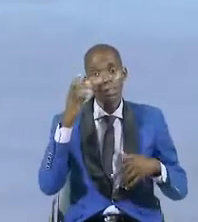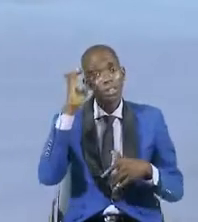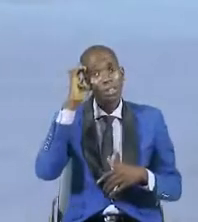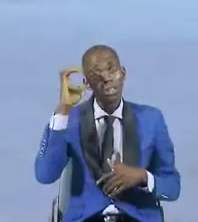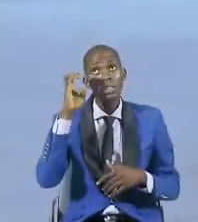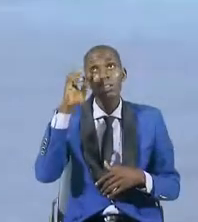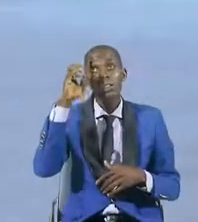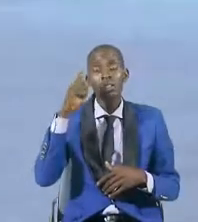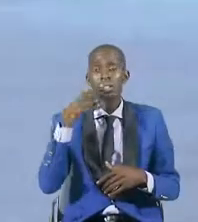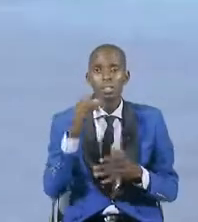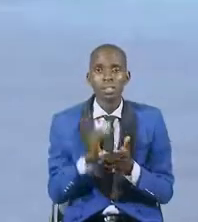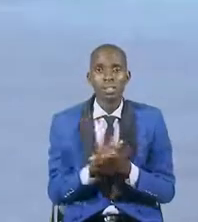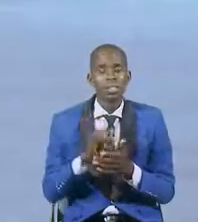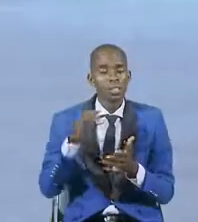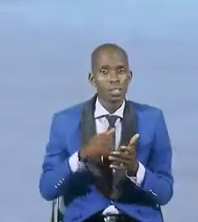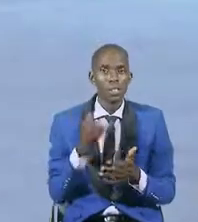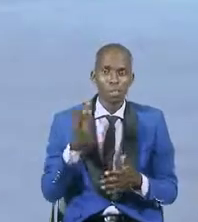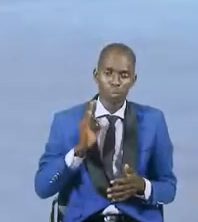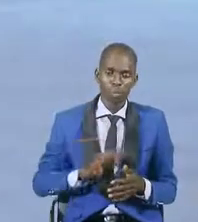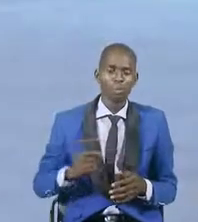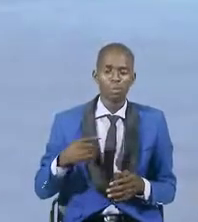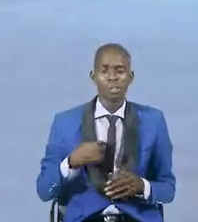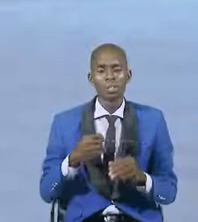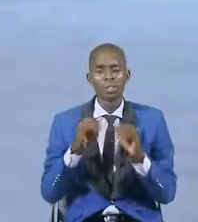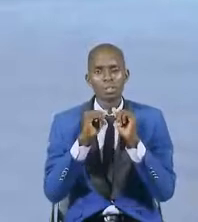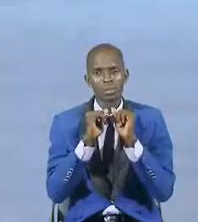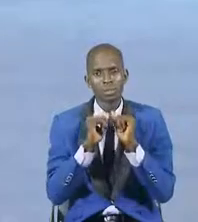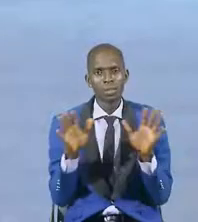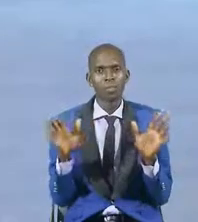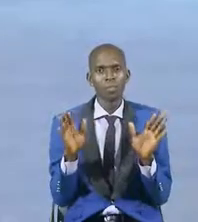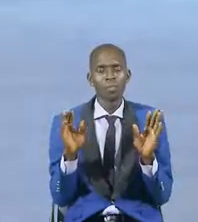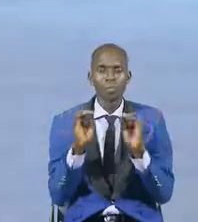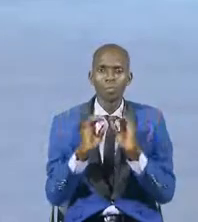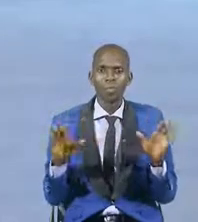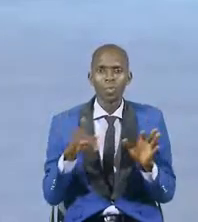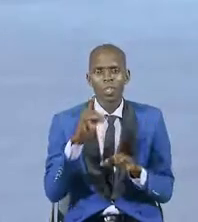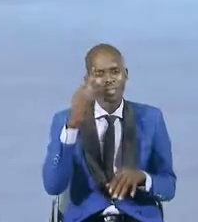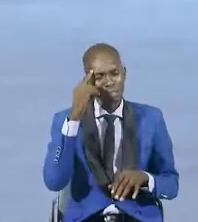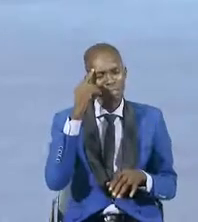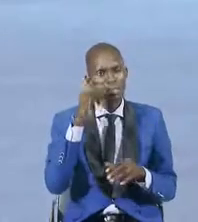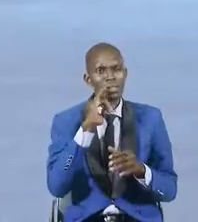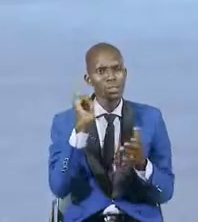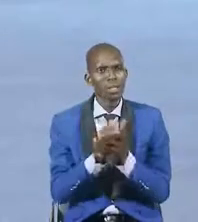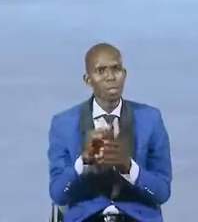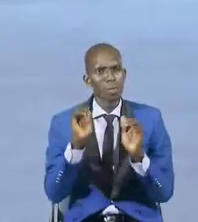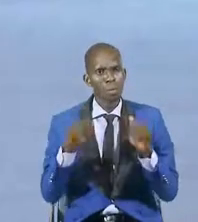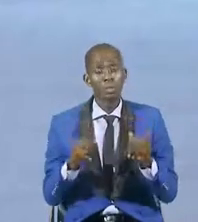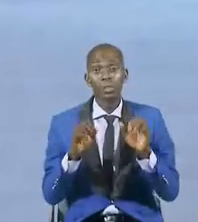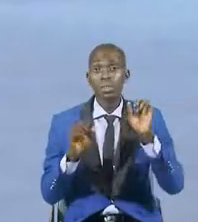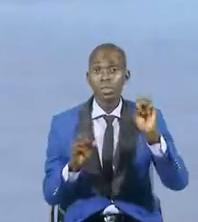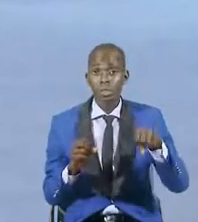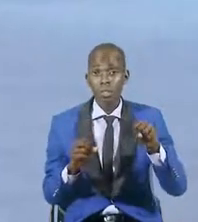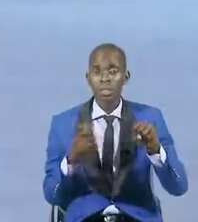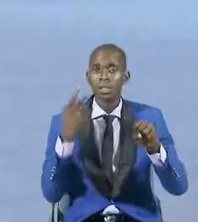les malades, et que cela ne me sert de rien. Et on dit, mais est-ce possible? Oui, c'est très